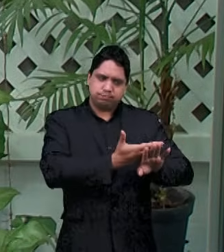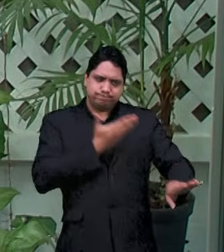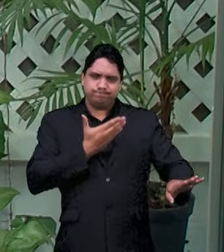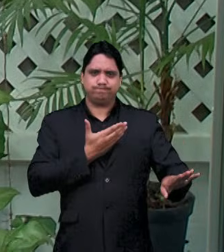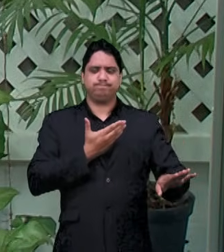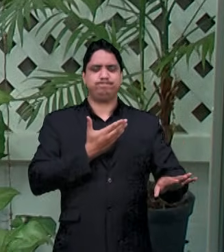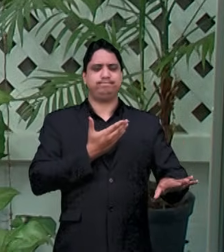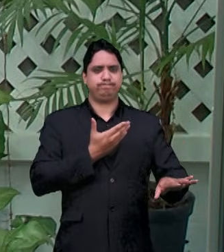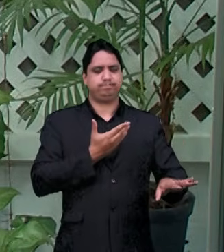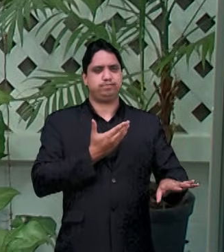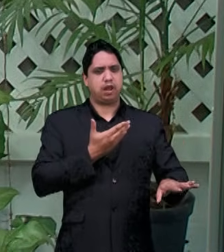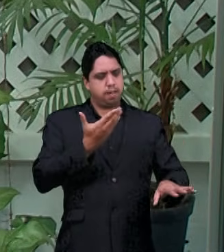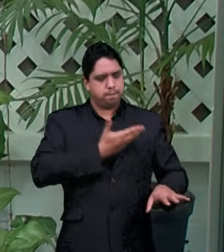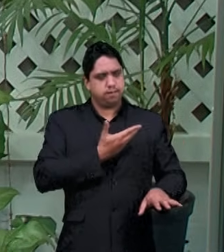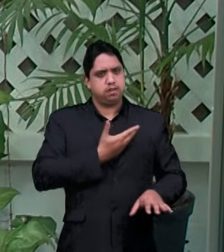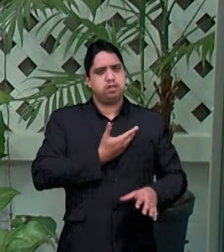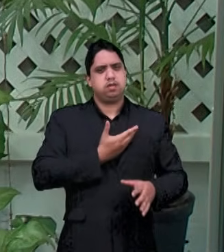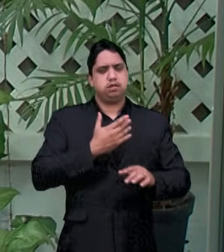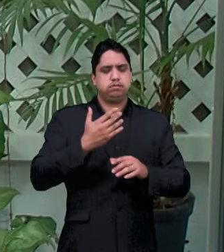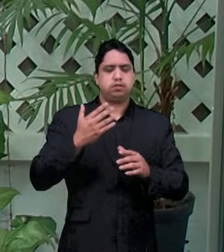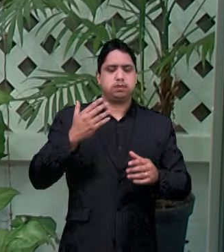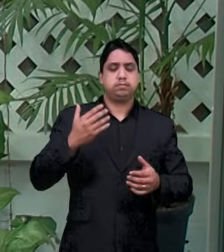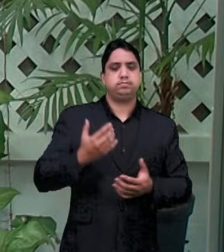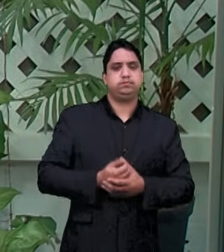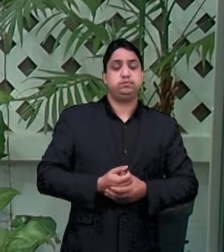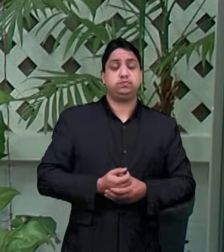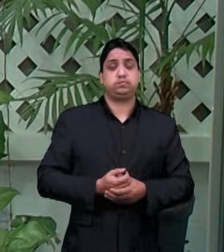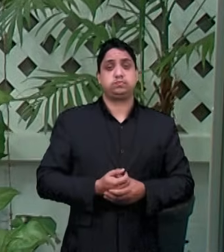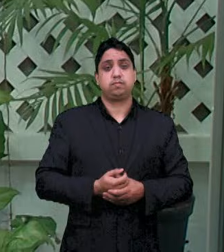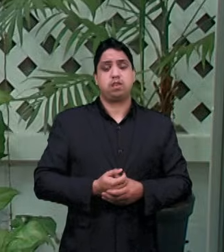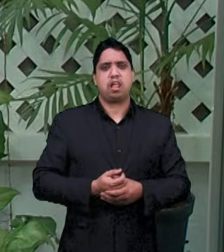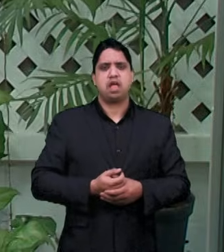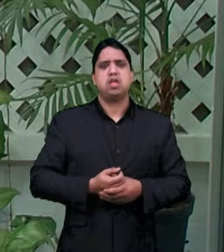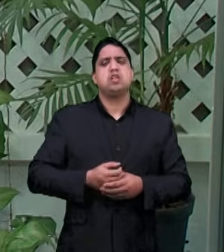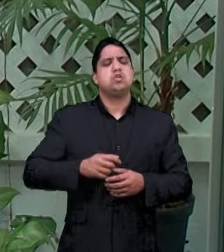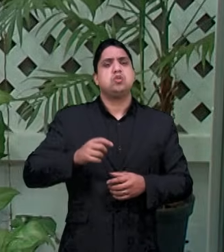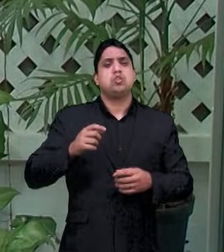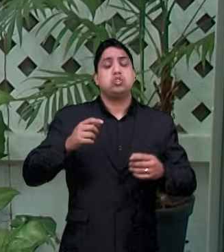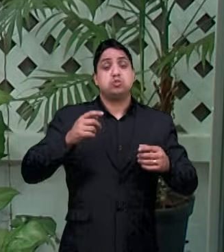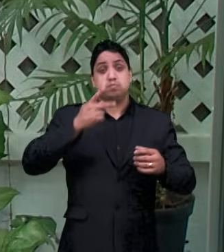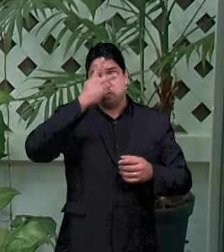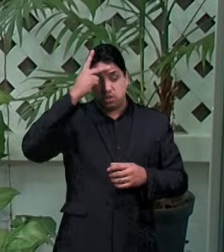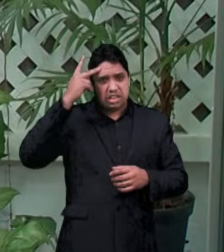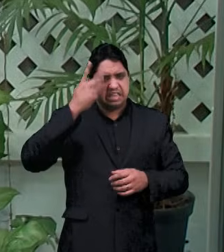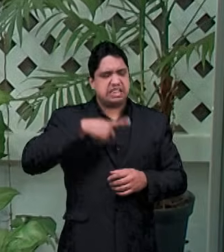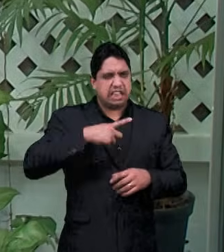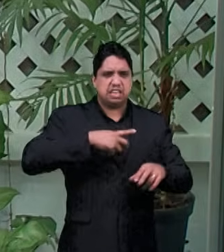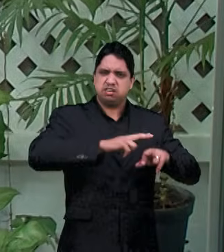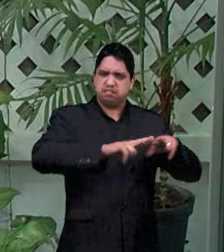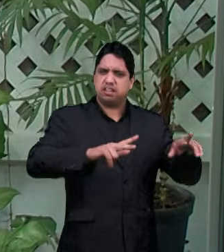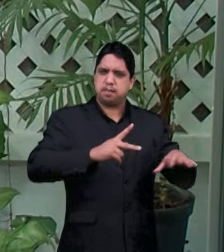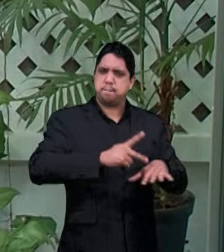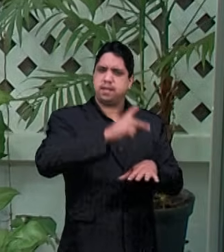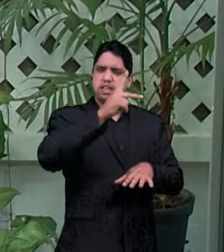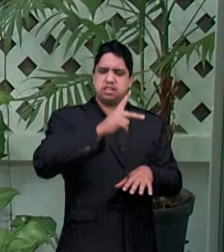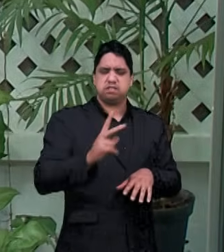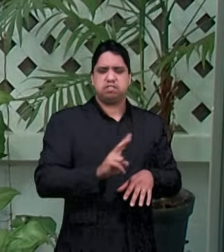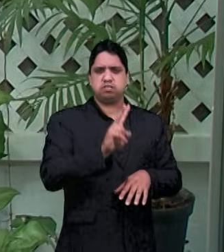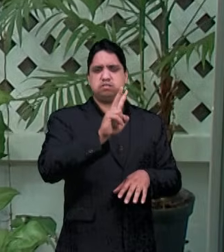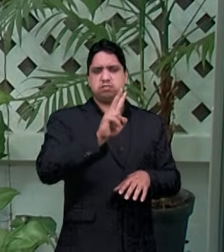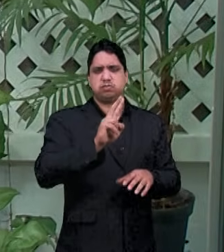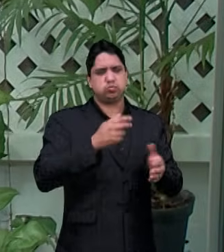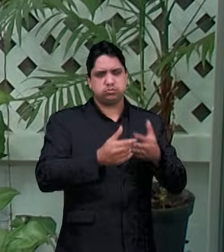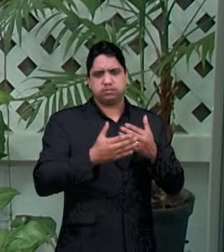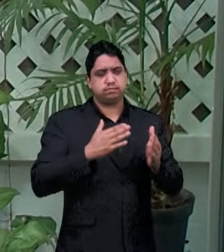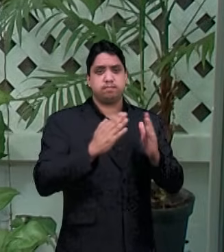de perles, des valeurs, oui. Vous arrivez dans n'importe quelle église et les personnes parlent des choses merveilleuses